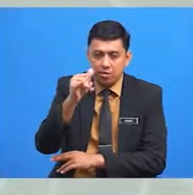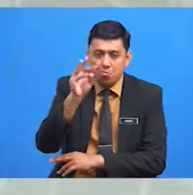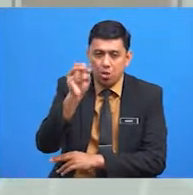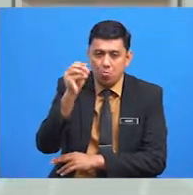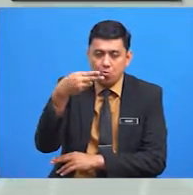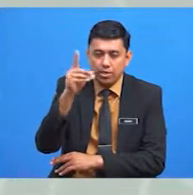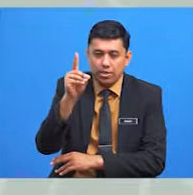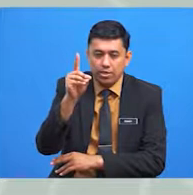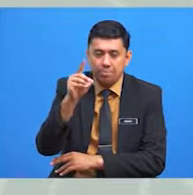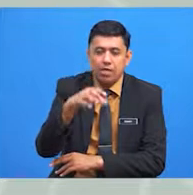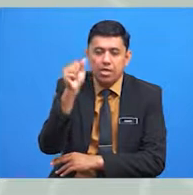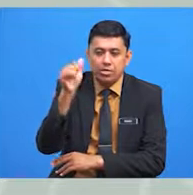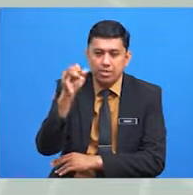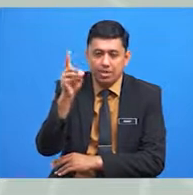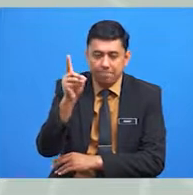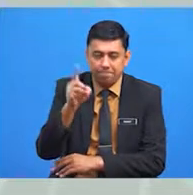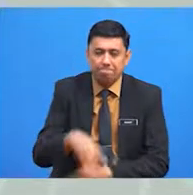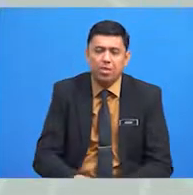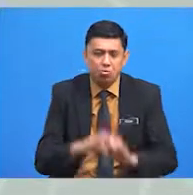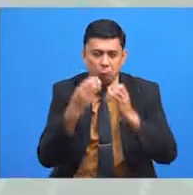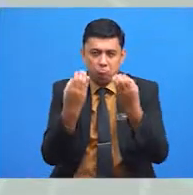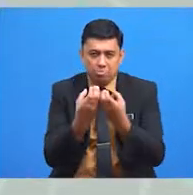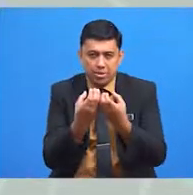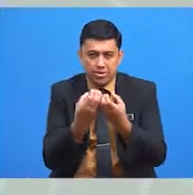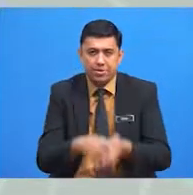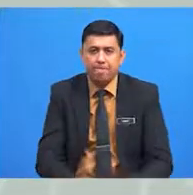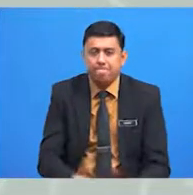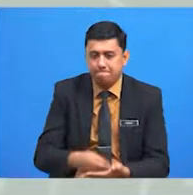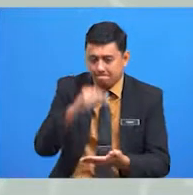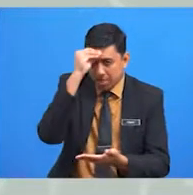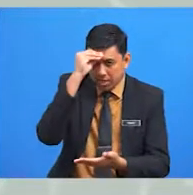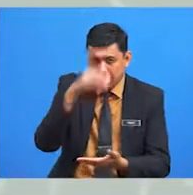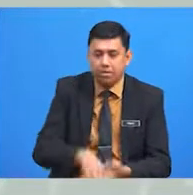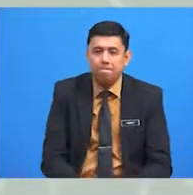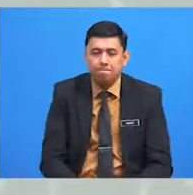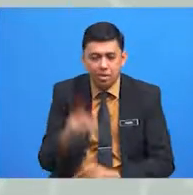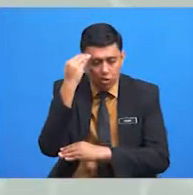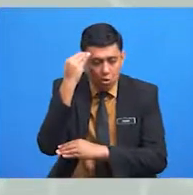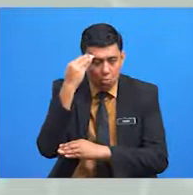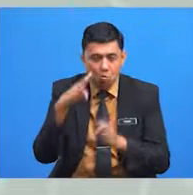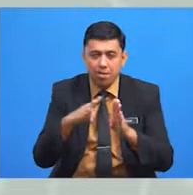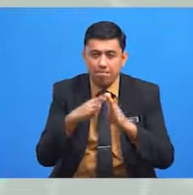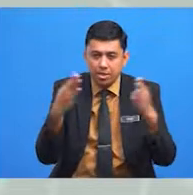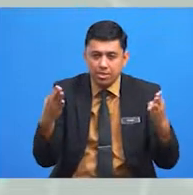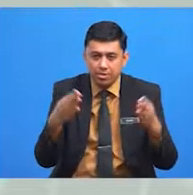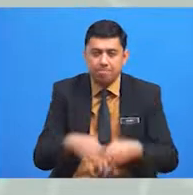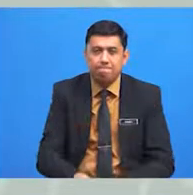ialah Pakatan Belajar Mengajar Pengetahuan Bahasa,